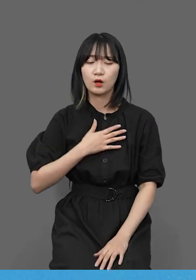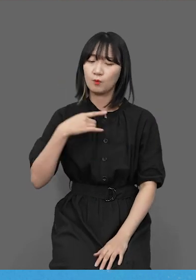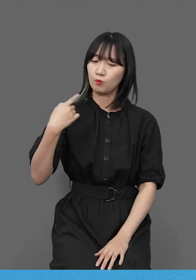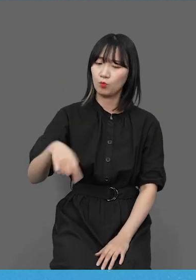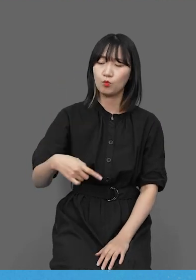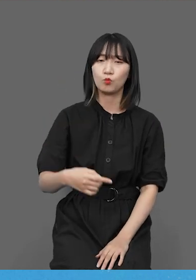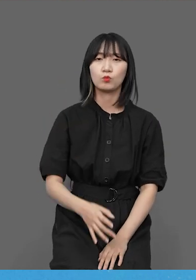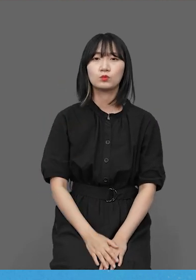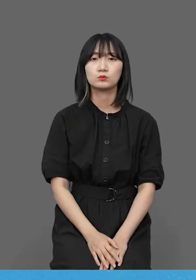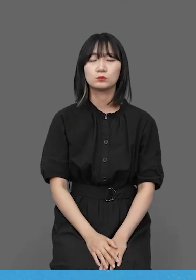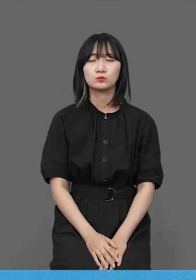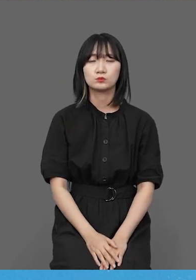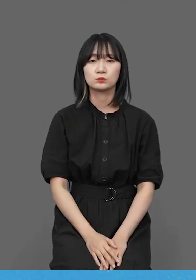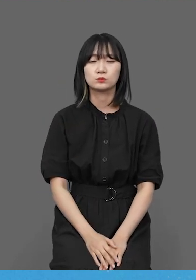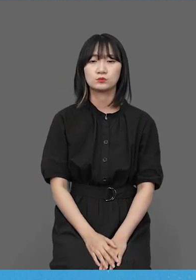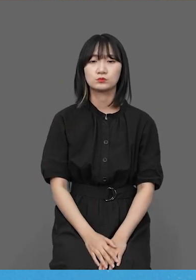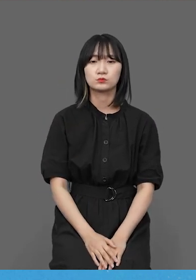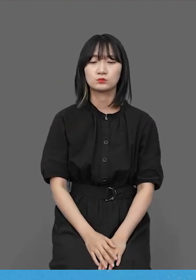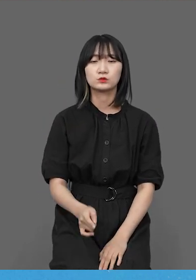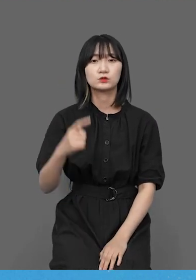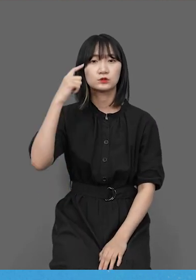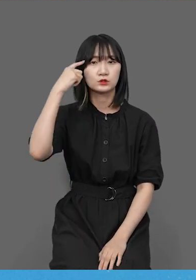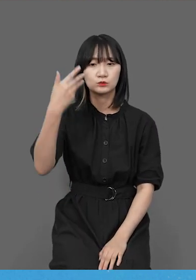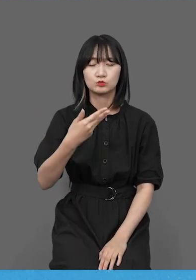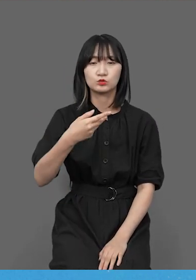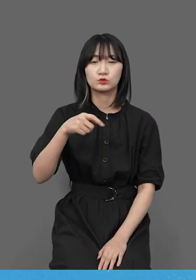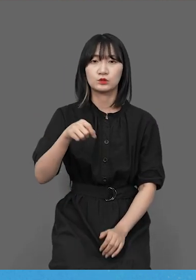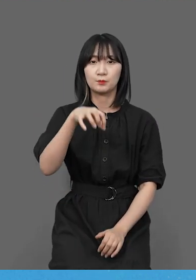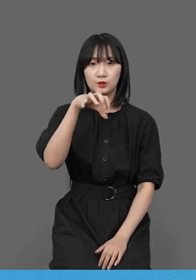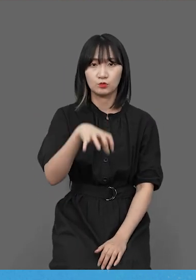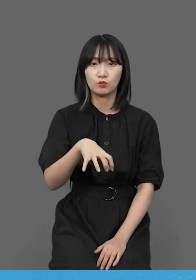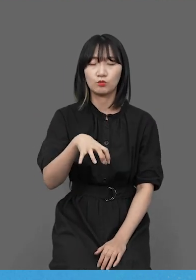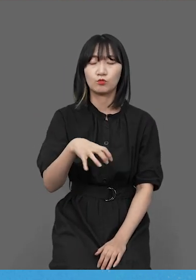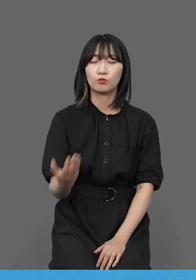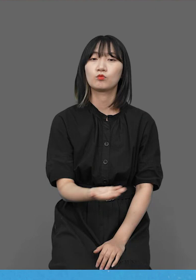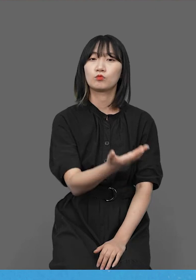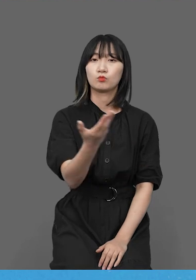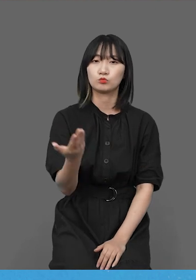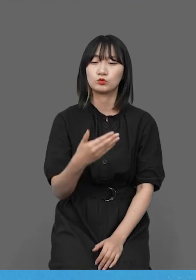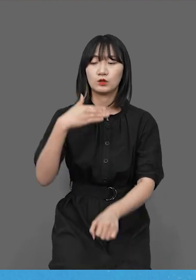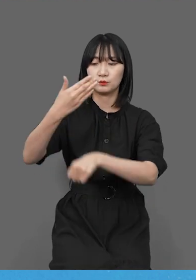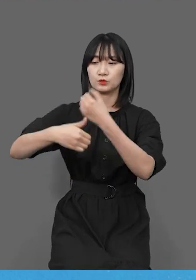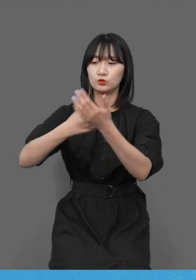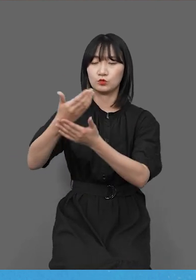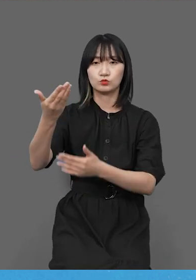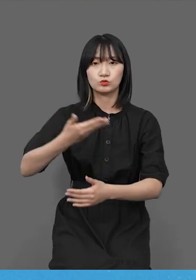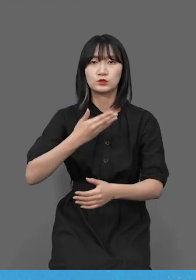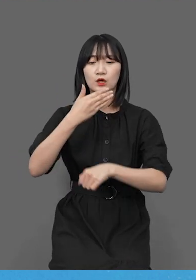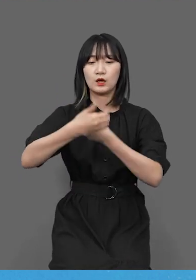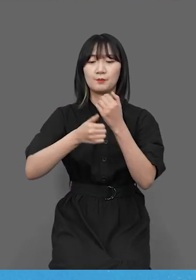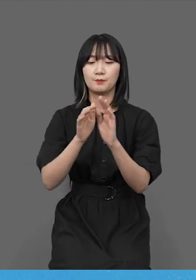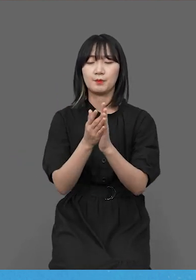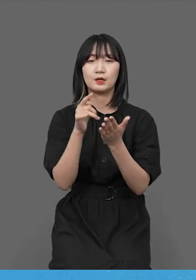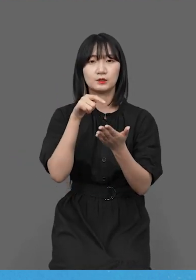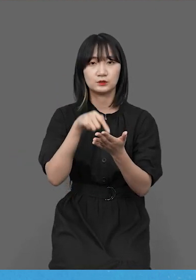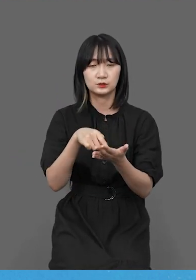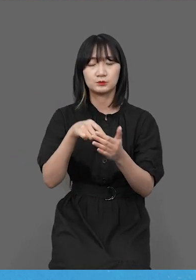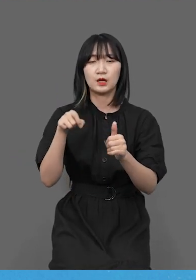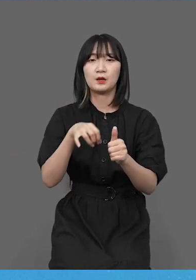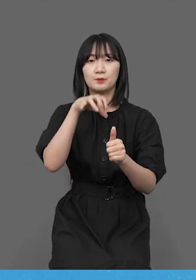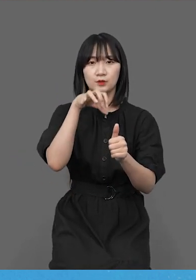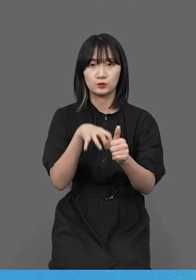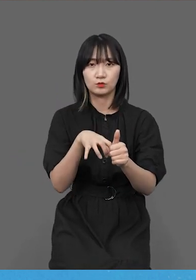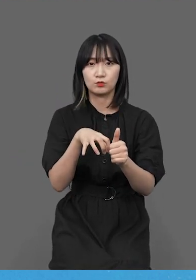하고 있는가? 그 질문 앞에서 정말 하나님께서 주신 그 말씀